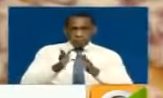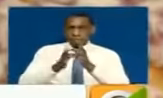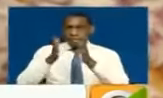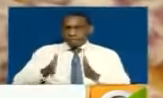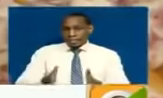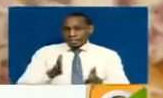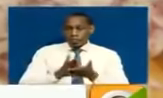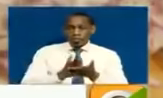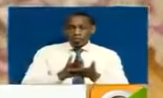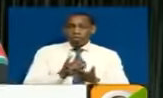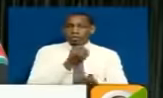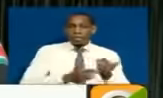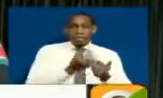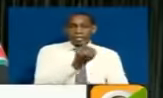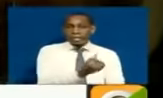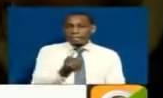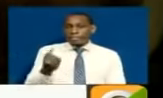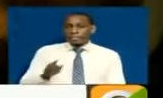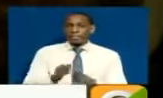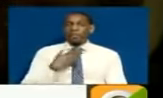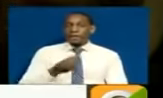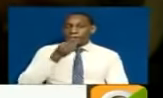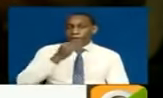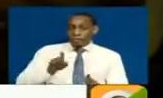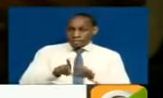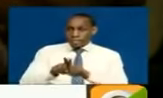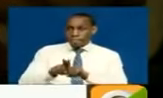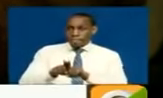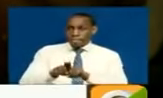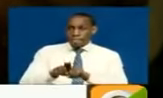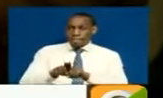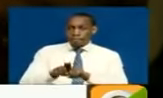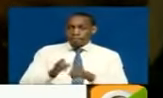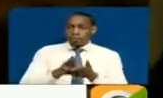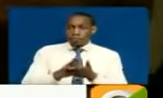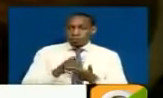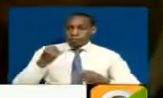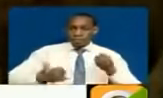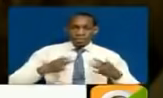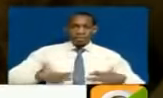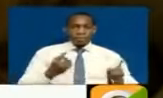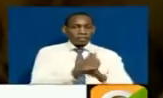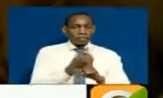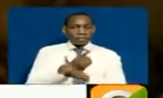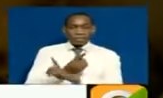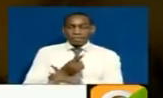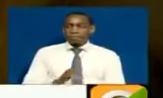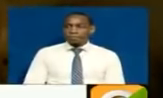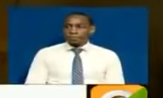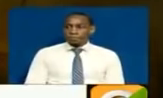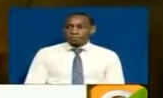Mkristo. So tunazingatia kila mtu, na tunataka hii chakula pia ifurahishe watu tofauti,